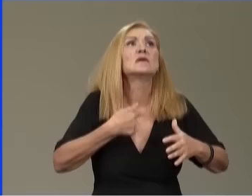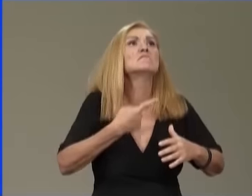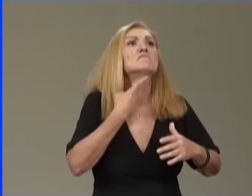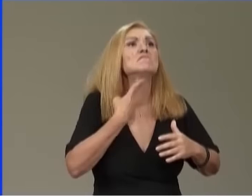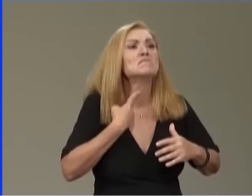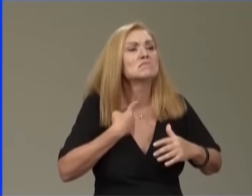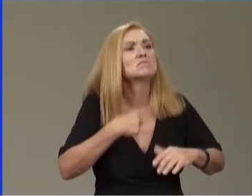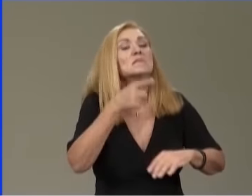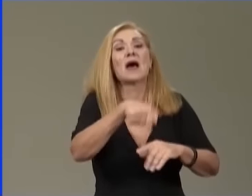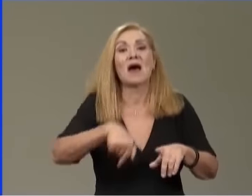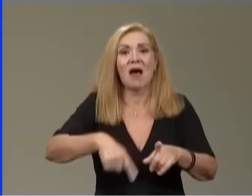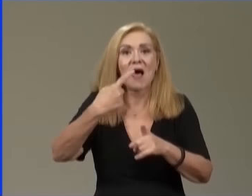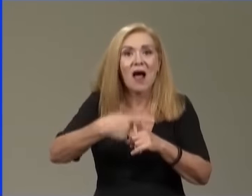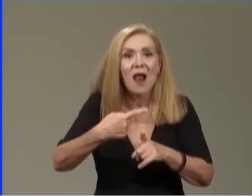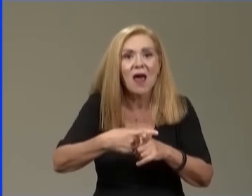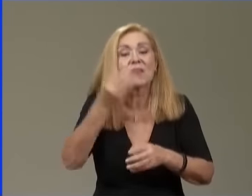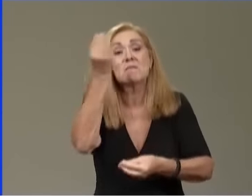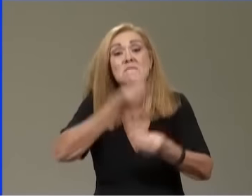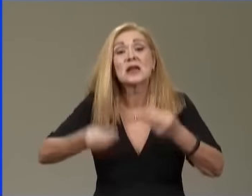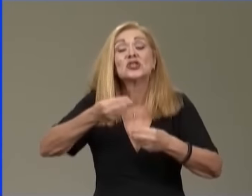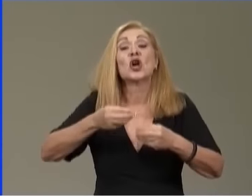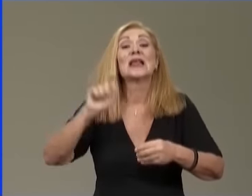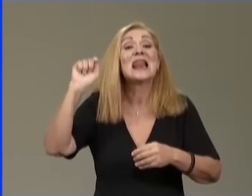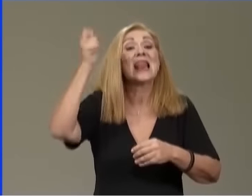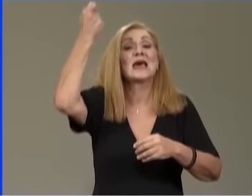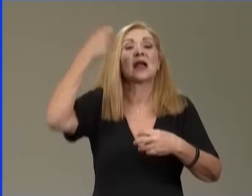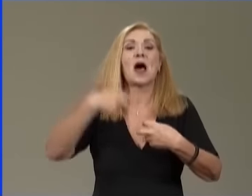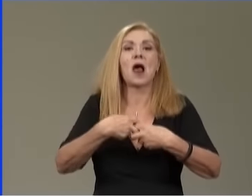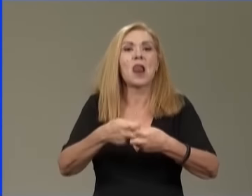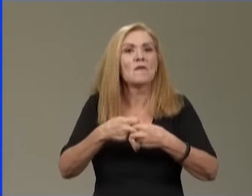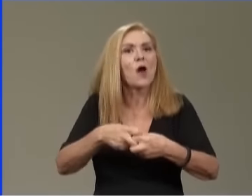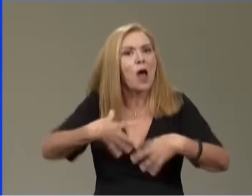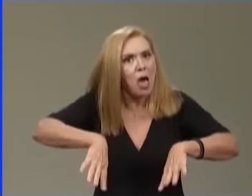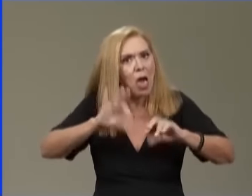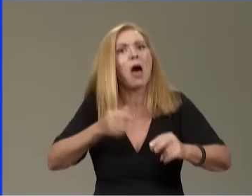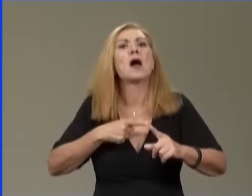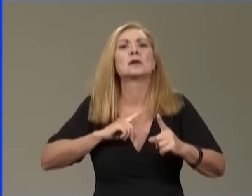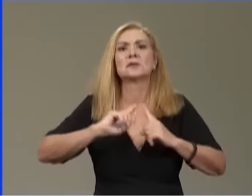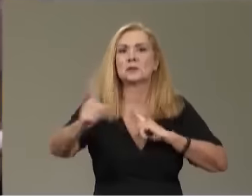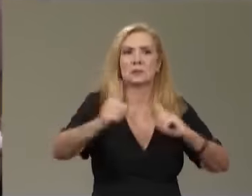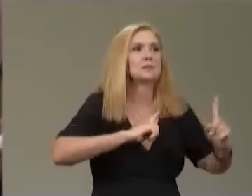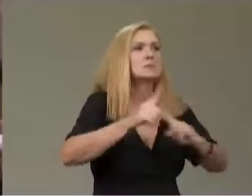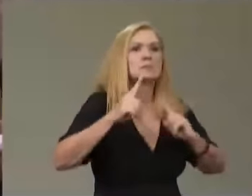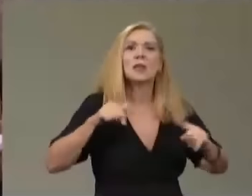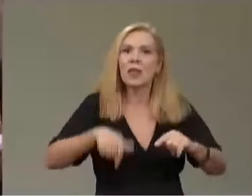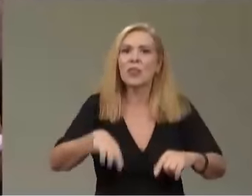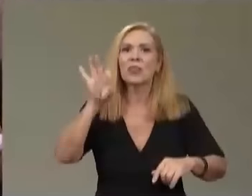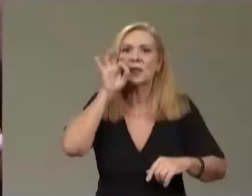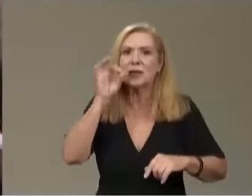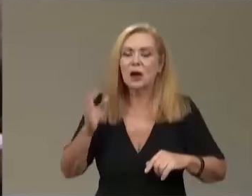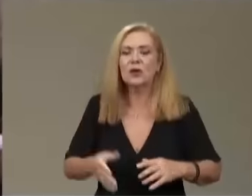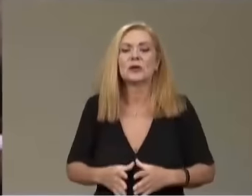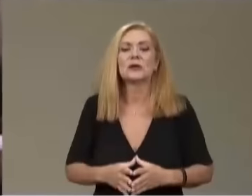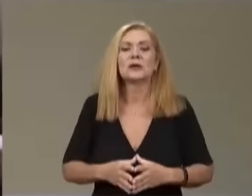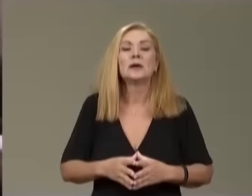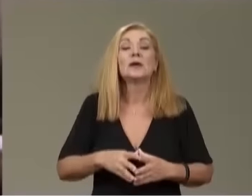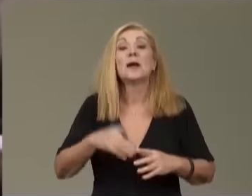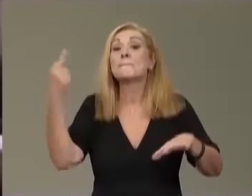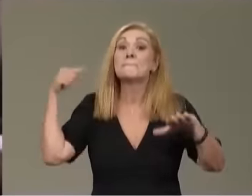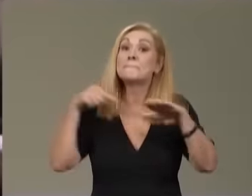πολλά περισσότερα ηλεκτρικά λεωφορεία, σαν και αυτά που ήδη έχουν αρχίσει και κυκλοφορούν στους δρόμους της Θεσσαλονίκης. Με το